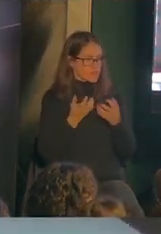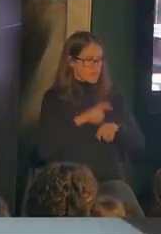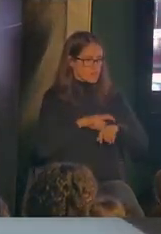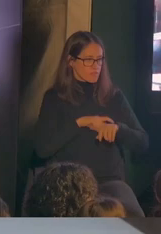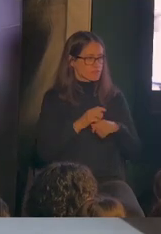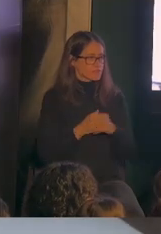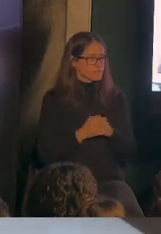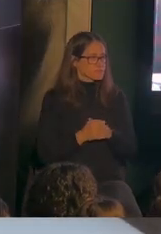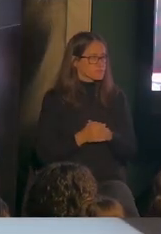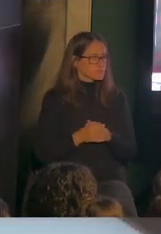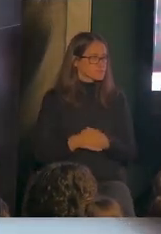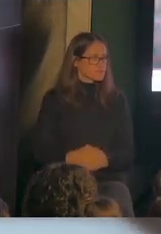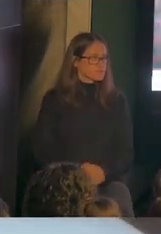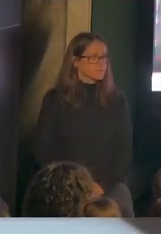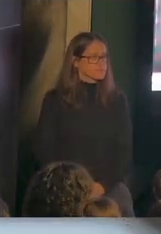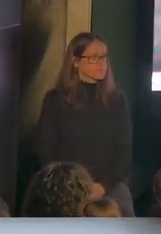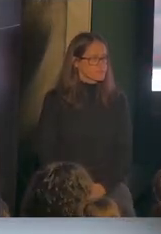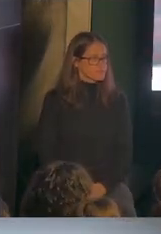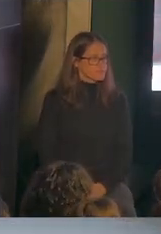Això fora.